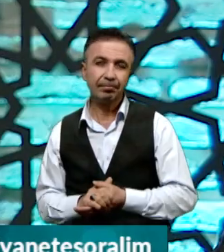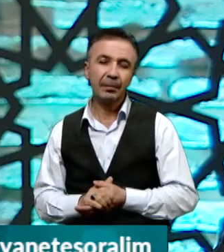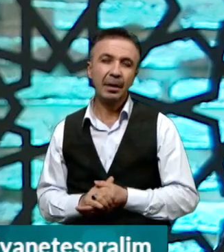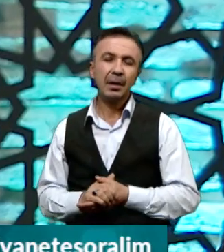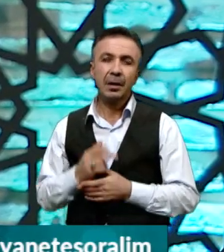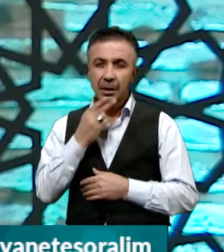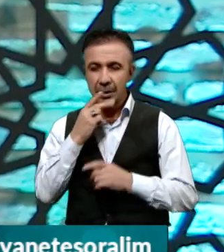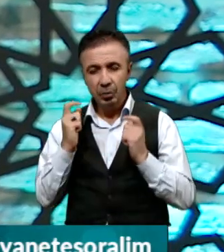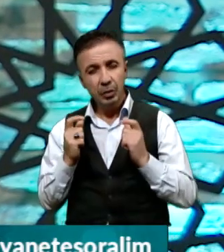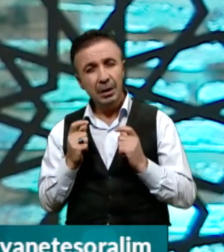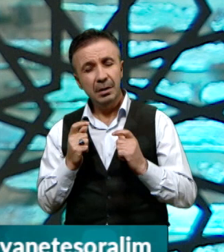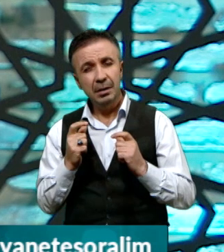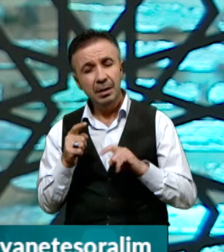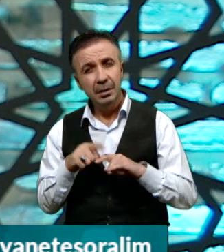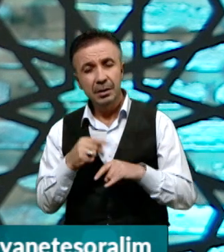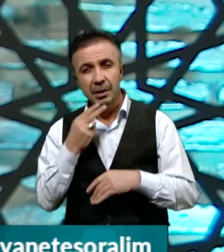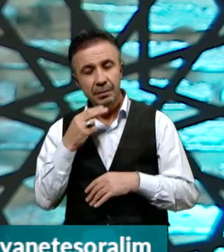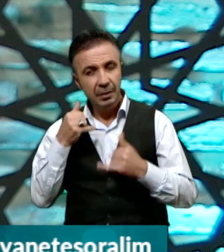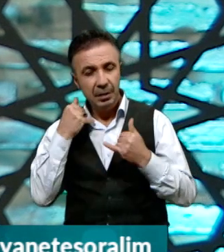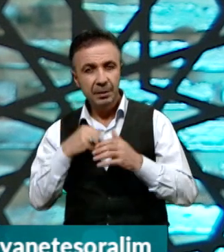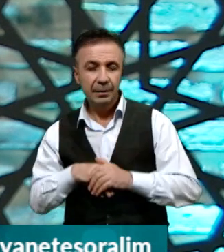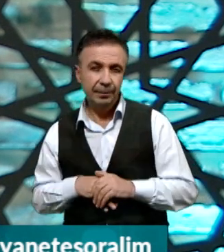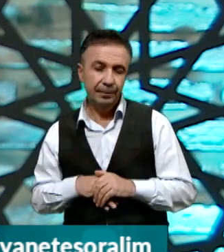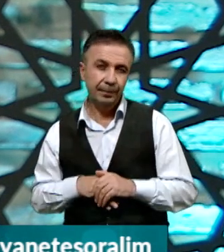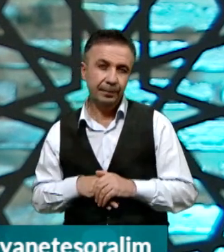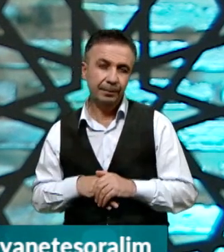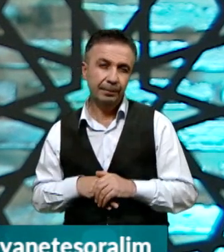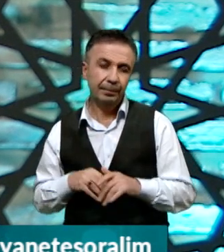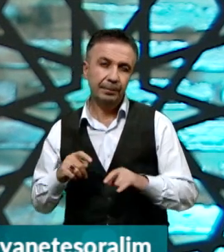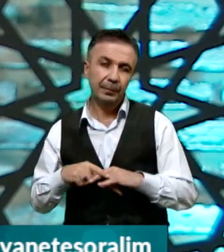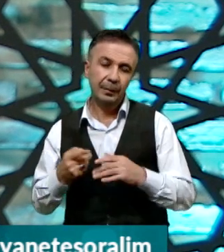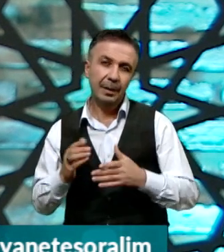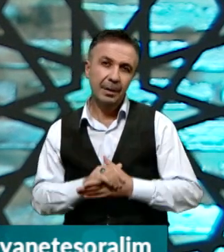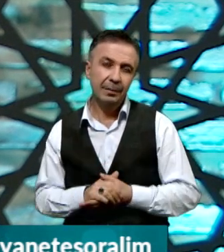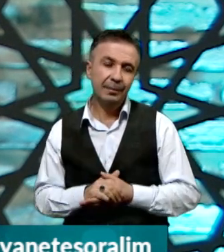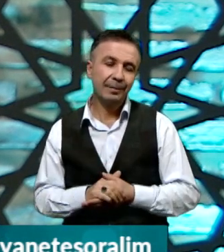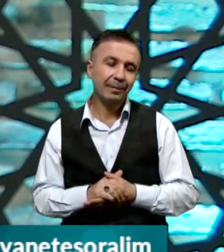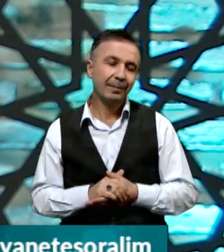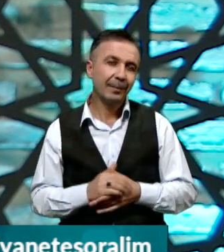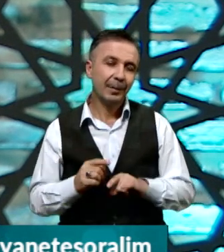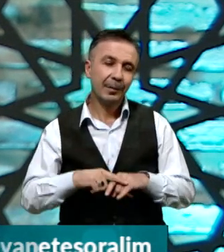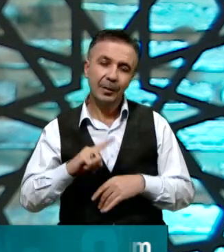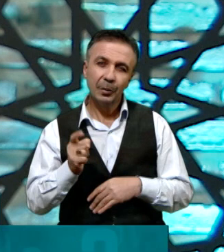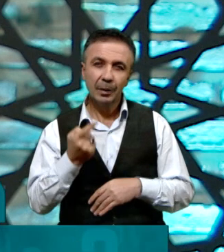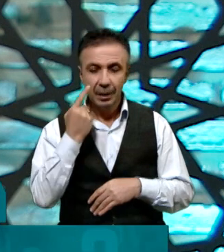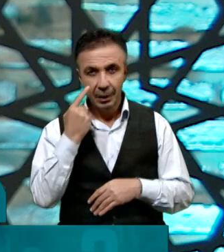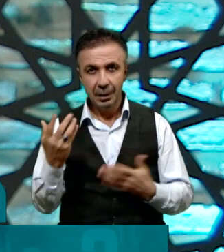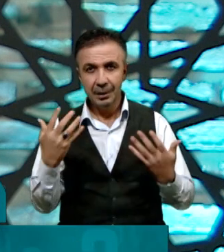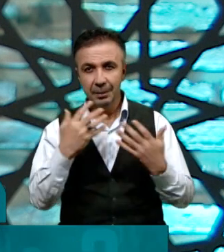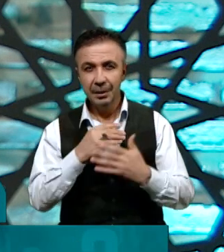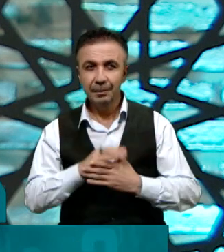Samsun'dan Hatice Hanım telefon attığımızda. Hoş geldiniz Hatice Hanım. Hoş bulduk. Hayırlı akşamlar. Sağ olun. Hayırlı